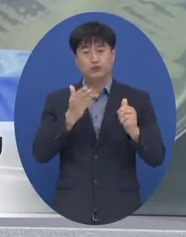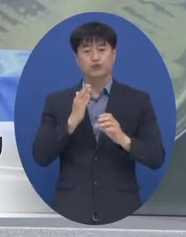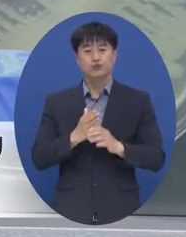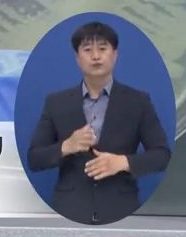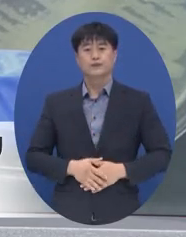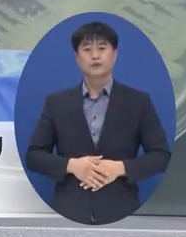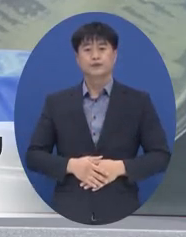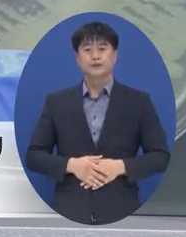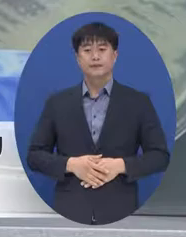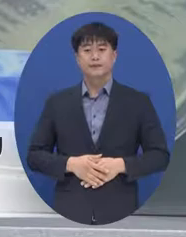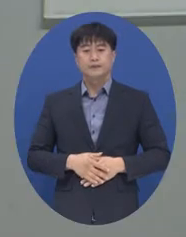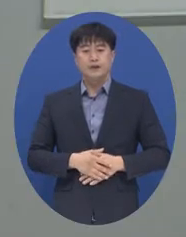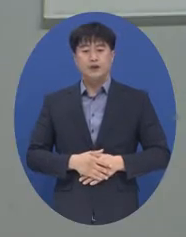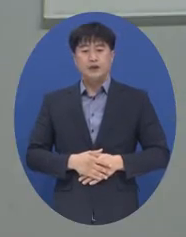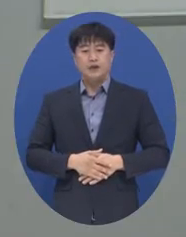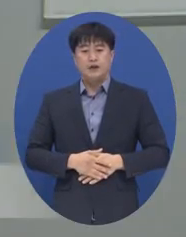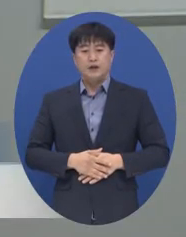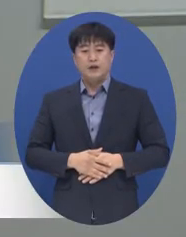기자의 보도입니다.